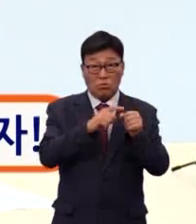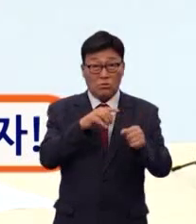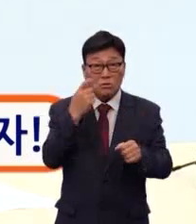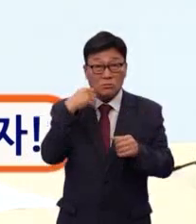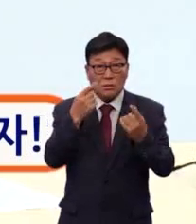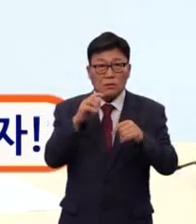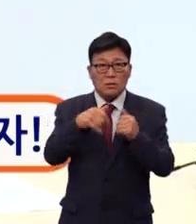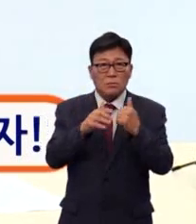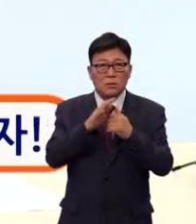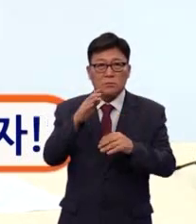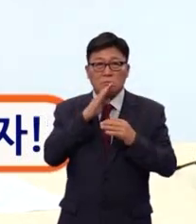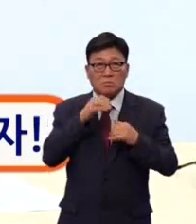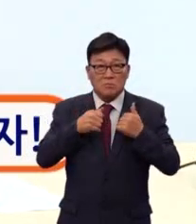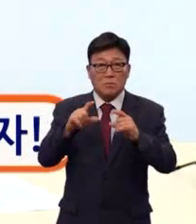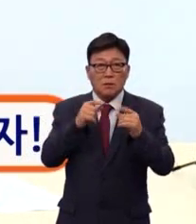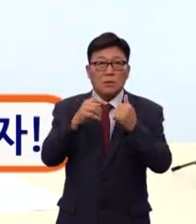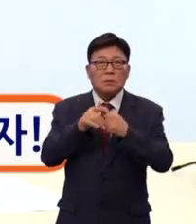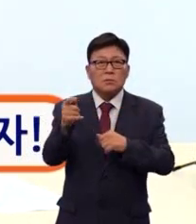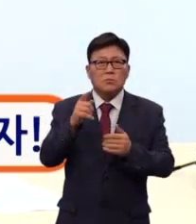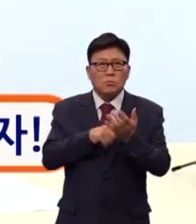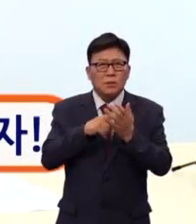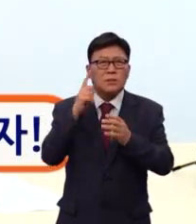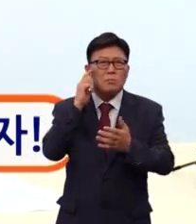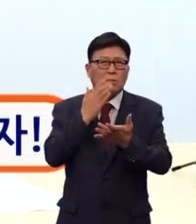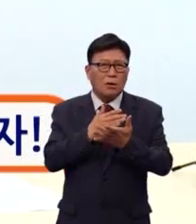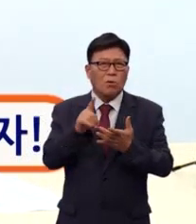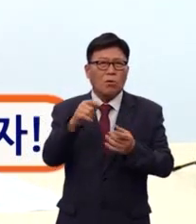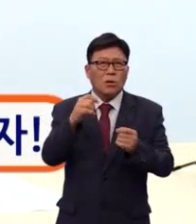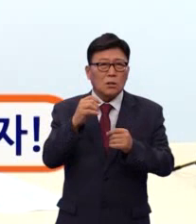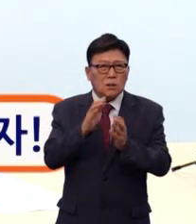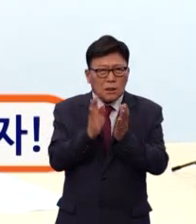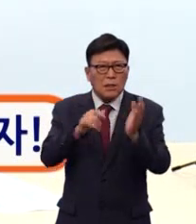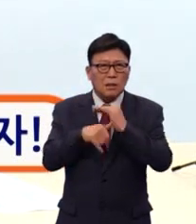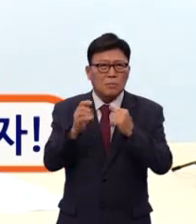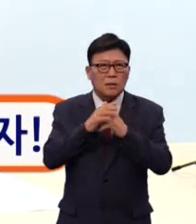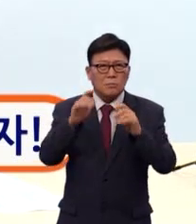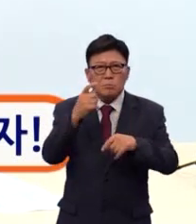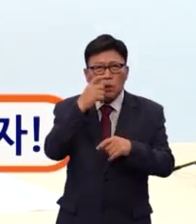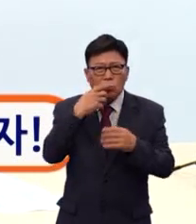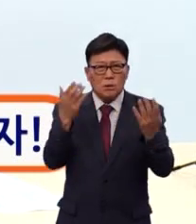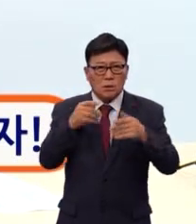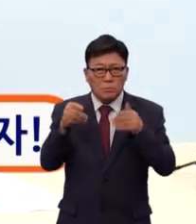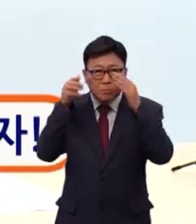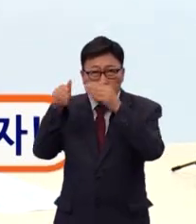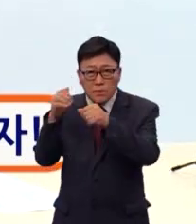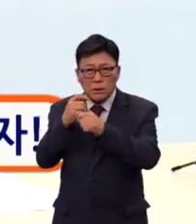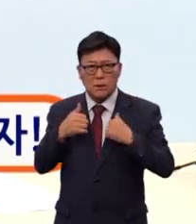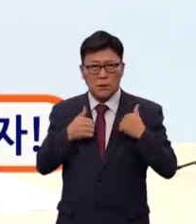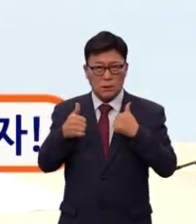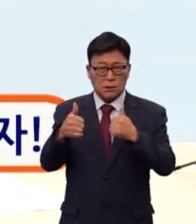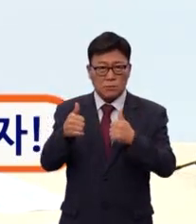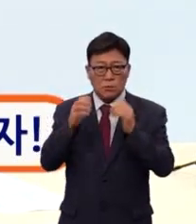마시고 이왕 이렇게 된 거 지금 배우고 있으니 한번 푹 빠져가지고 열심히 해보셨으면 좋겠어요. 저 안 된다 싶으면 저